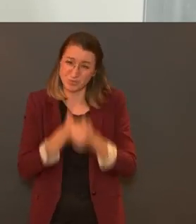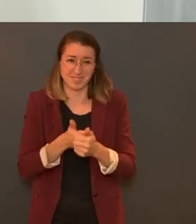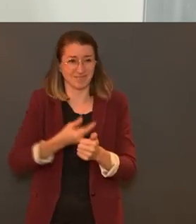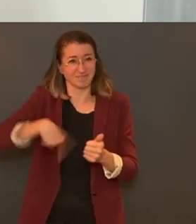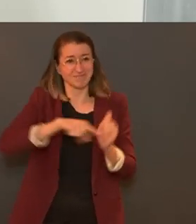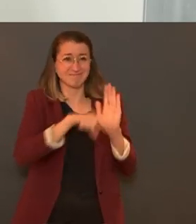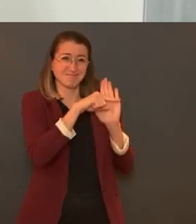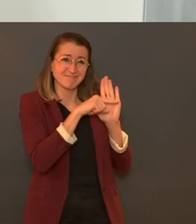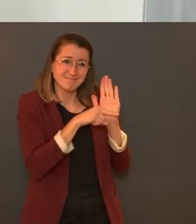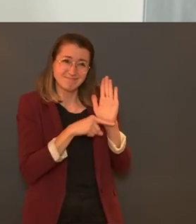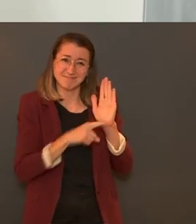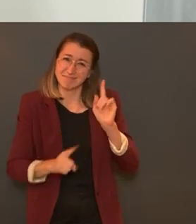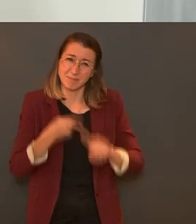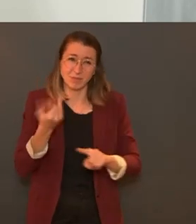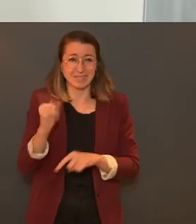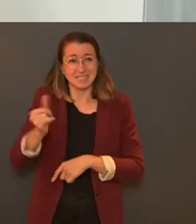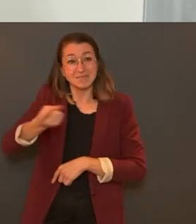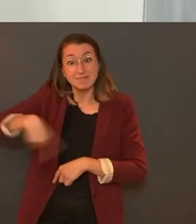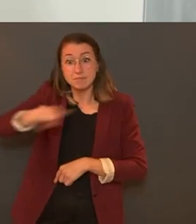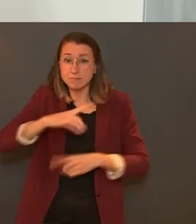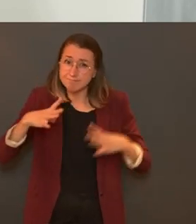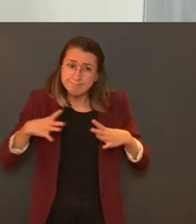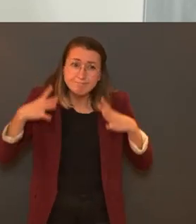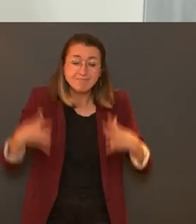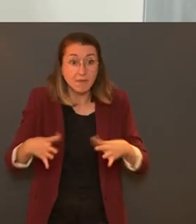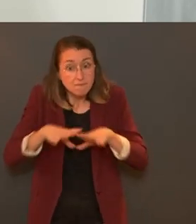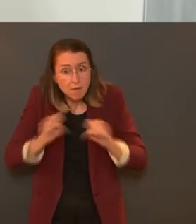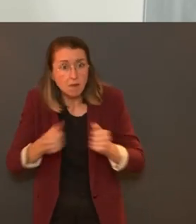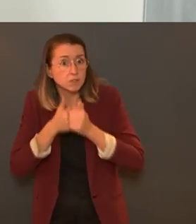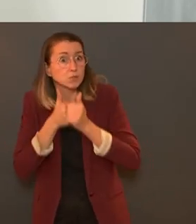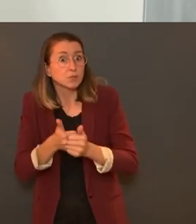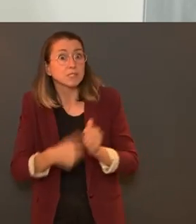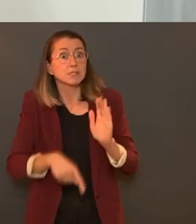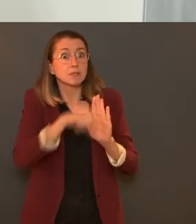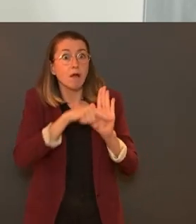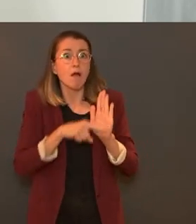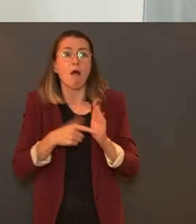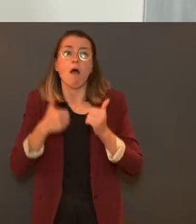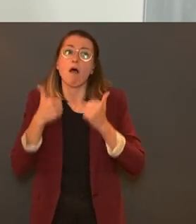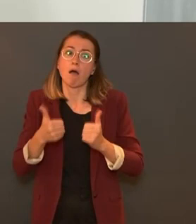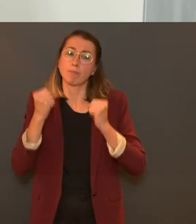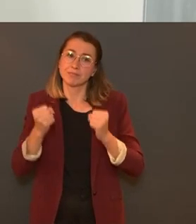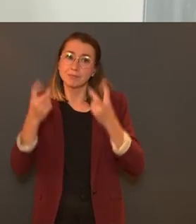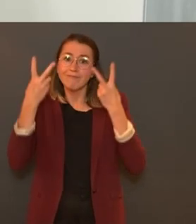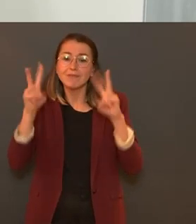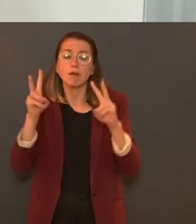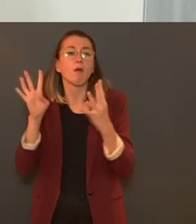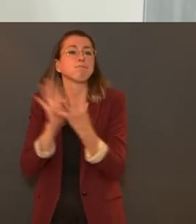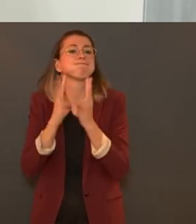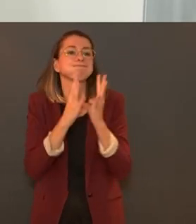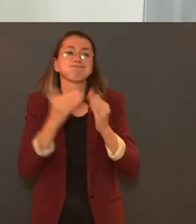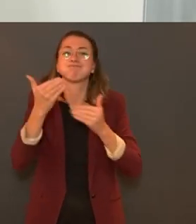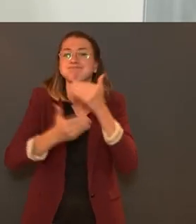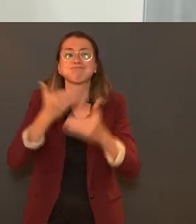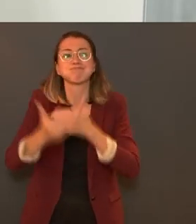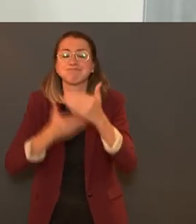à l'effort, même de manière adaptée, nous pourrons continuer à mener nos vies sociales en maximisant nos chances de rester en bonne santé,